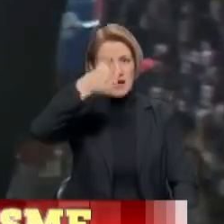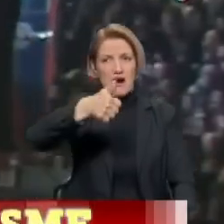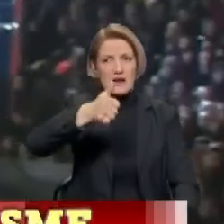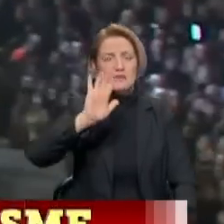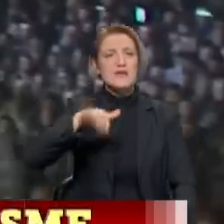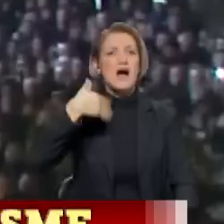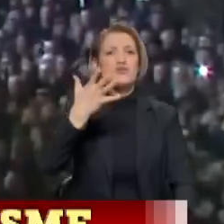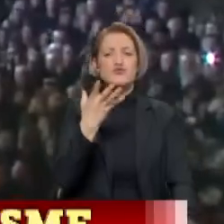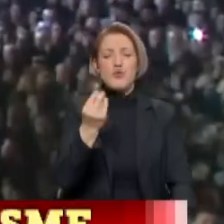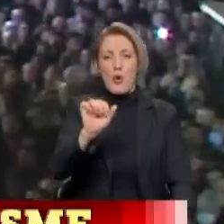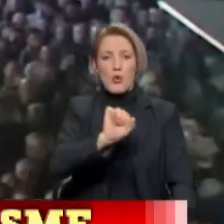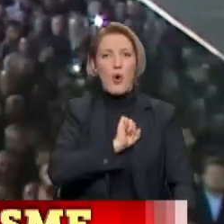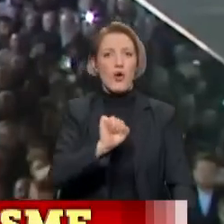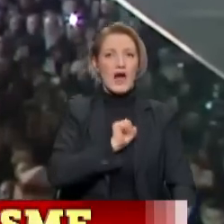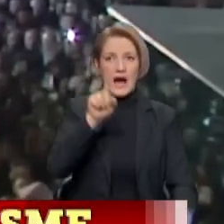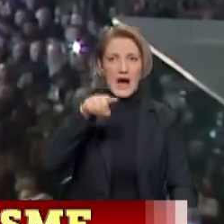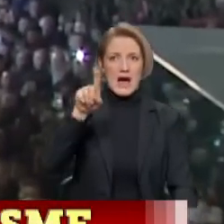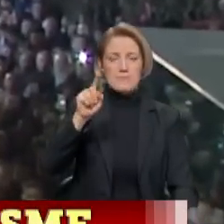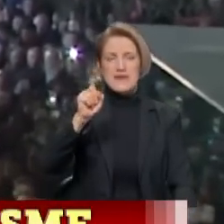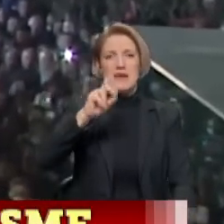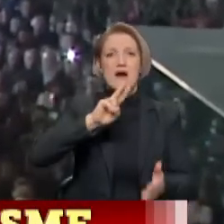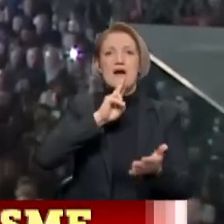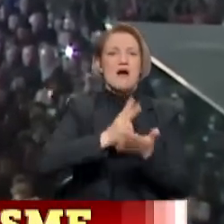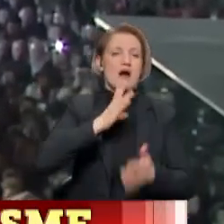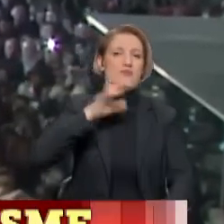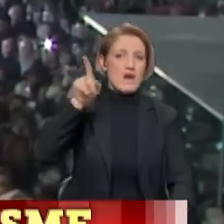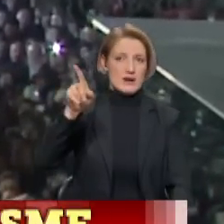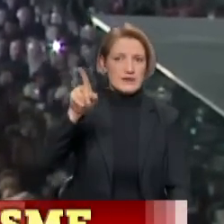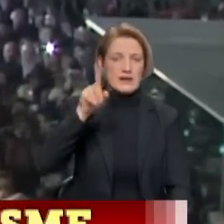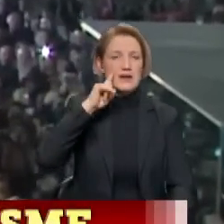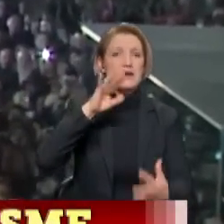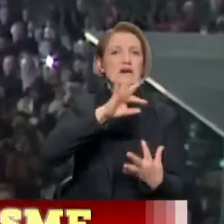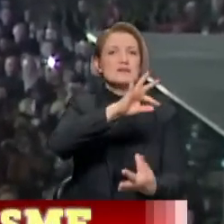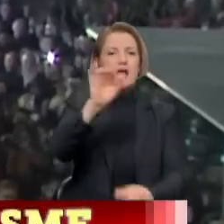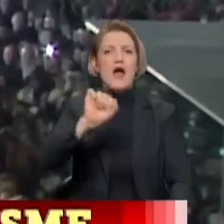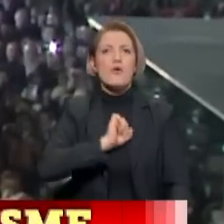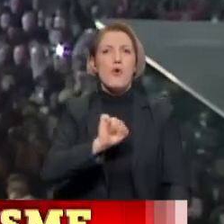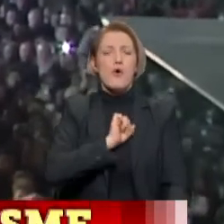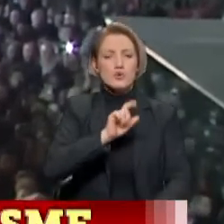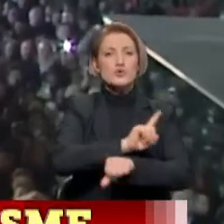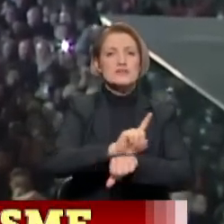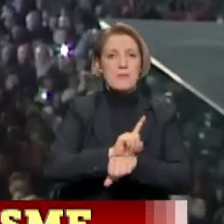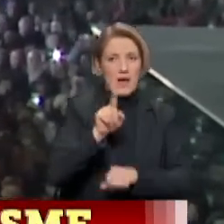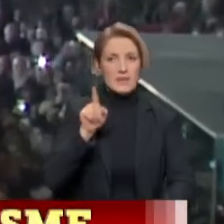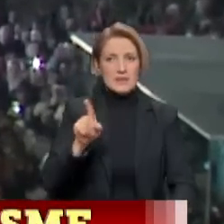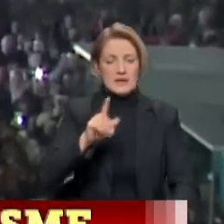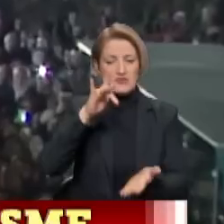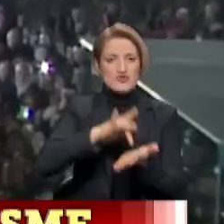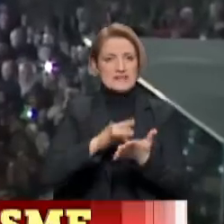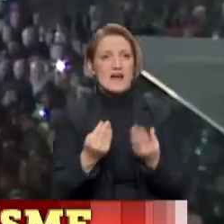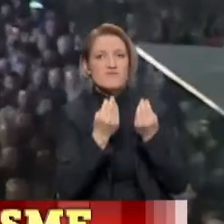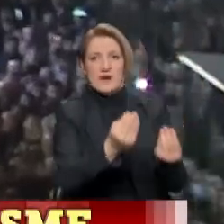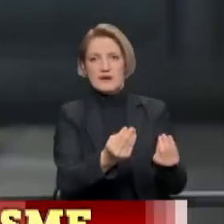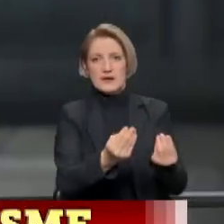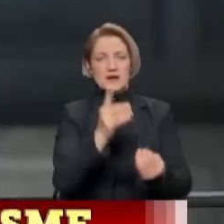yarından çok korkan bir irade var. İnsanlar korktuğu zaman ceza